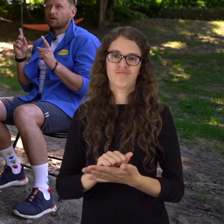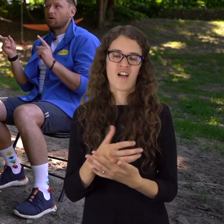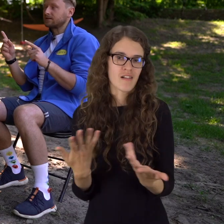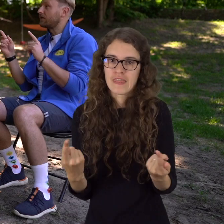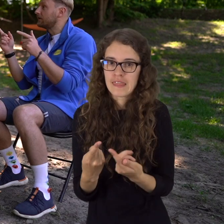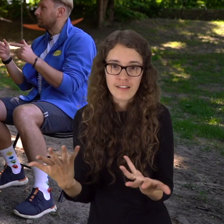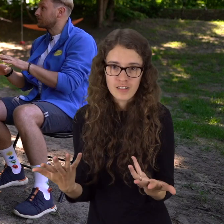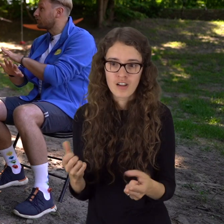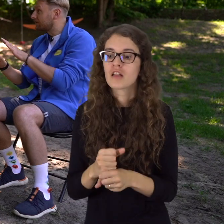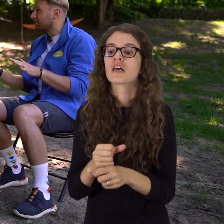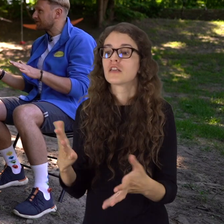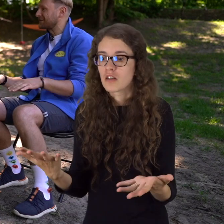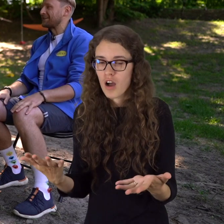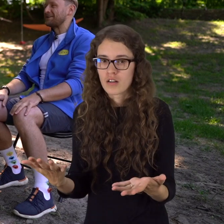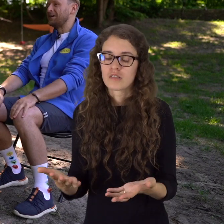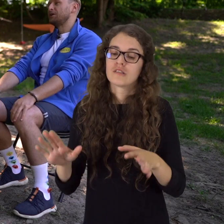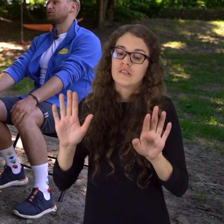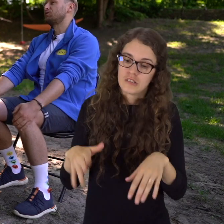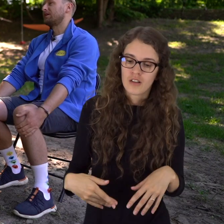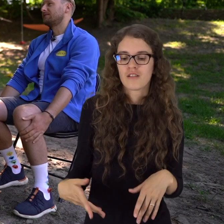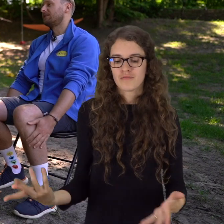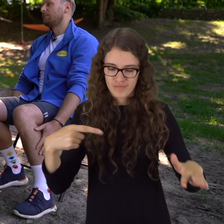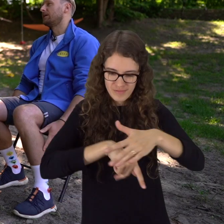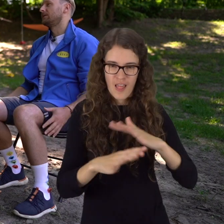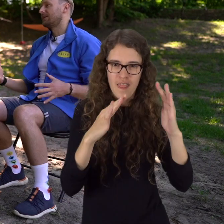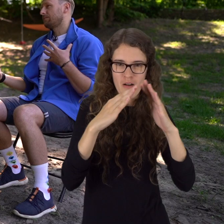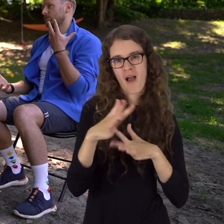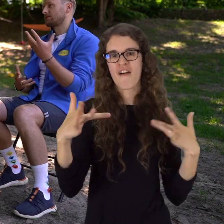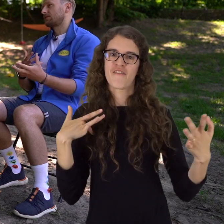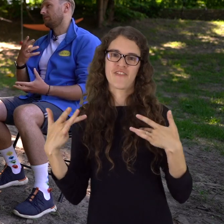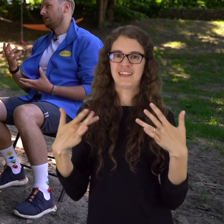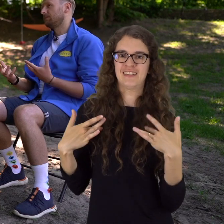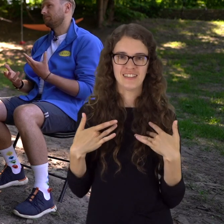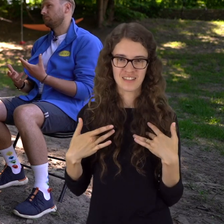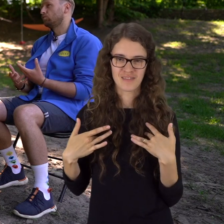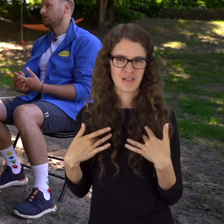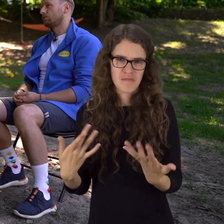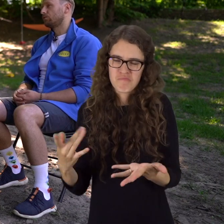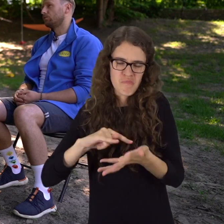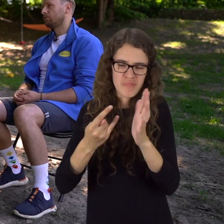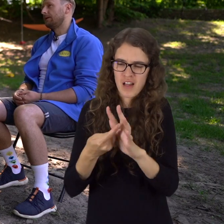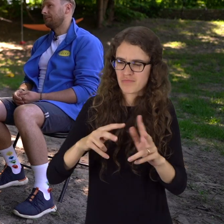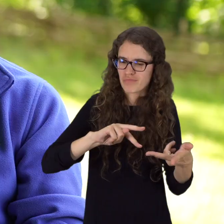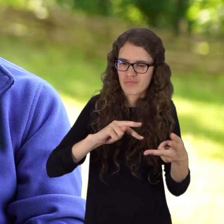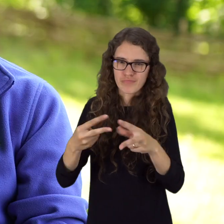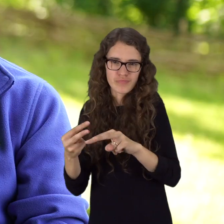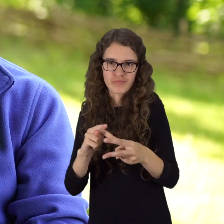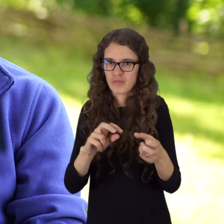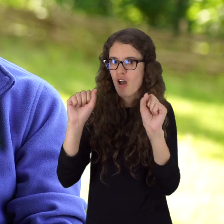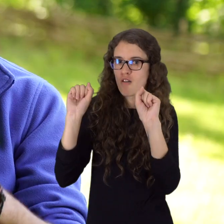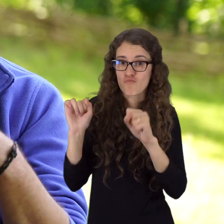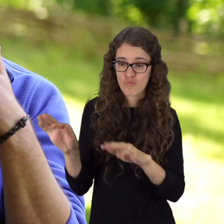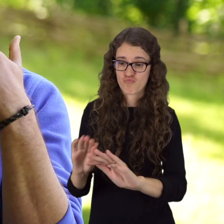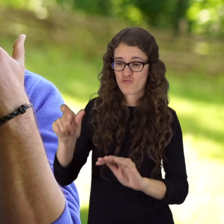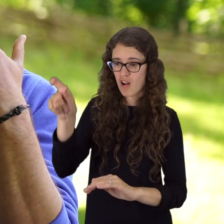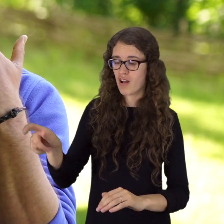vienas, o, tai vaidinam, suvaidinam viską. Tai žodžiu, kad labai labai dinamiškas ir labai ugdytojų